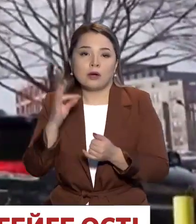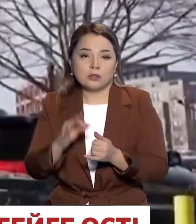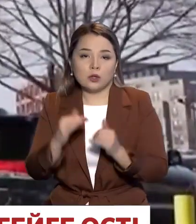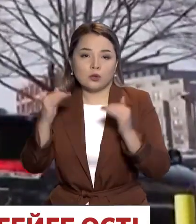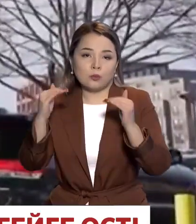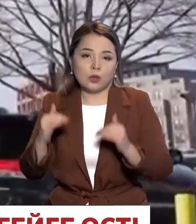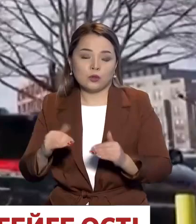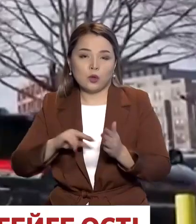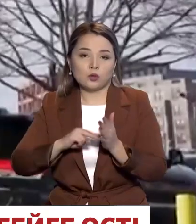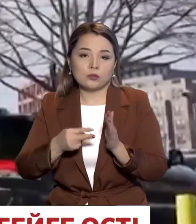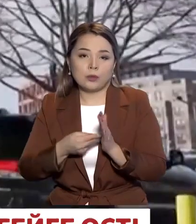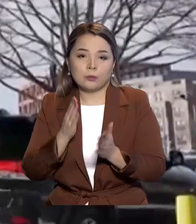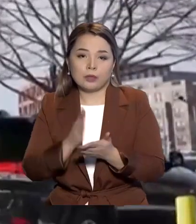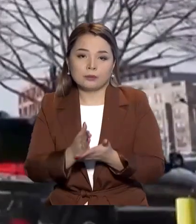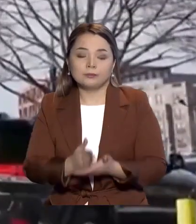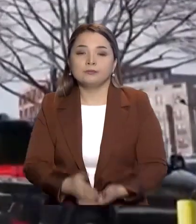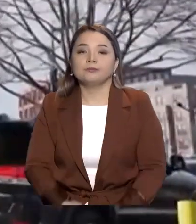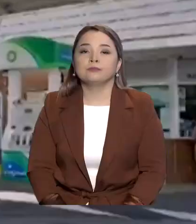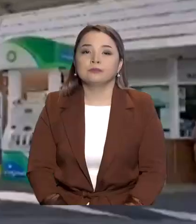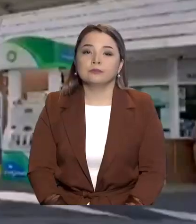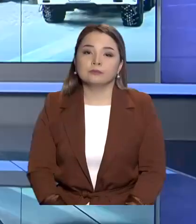төмендетуді жоспарлап отыр.